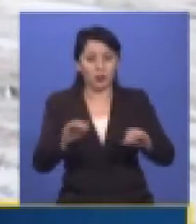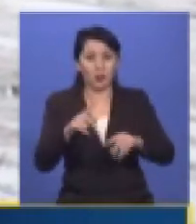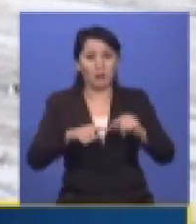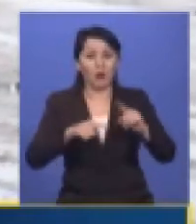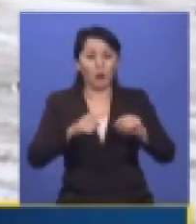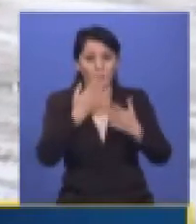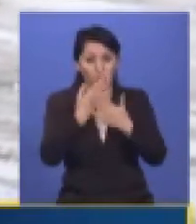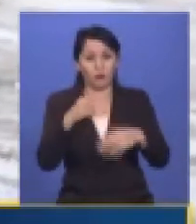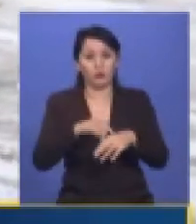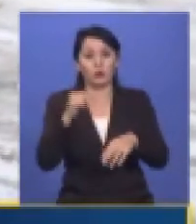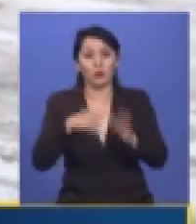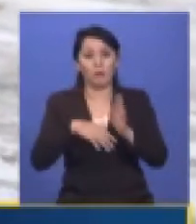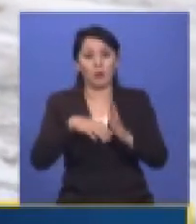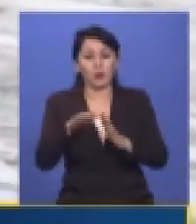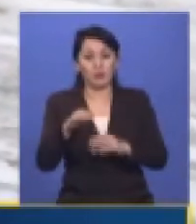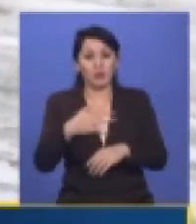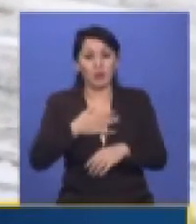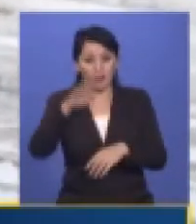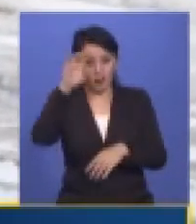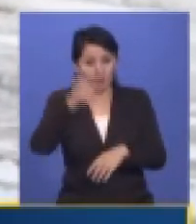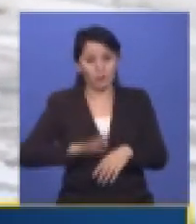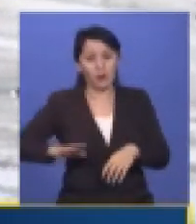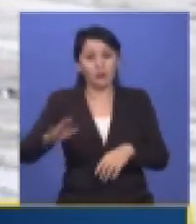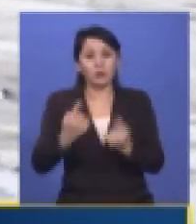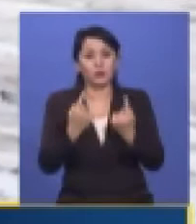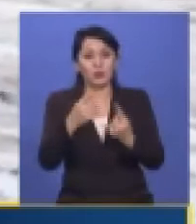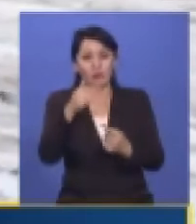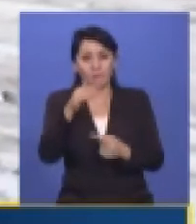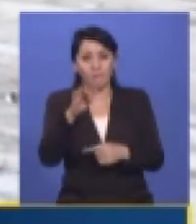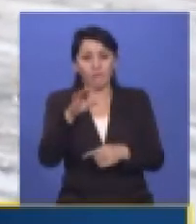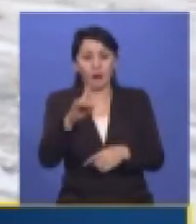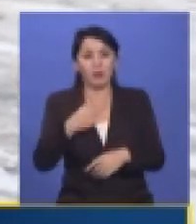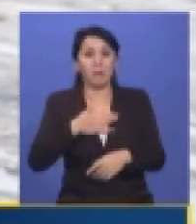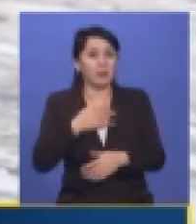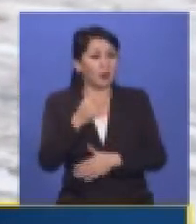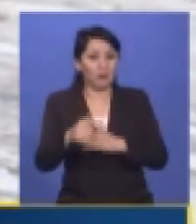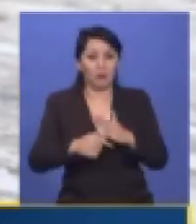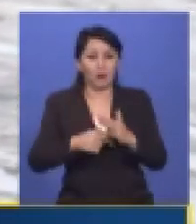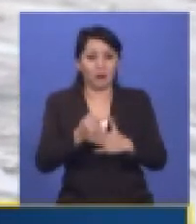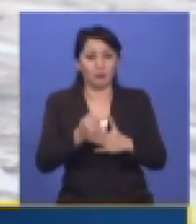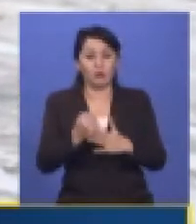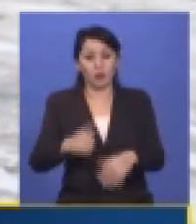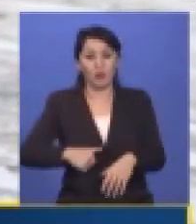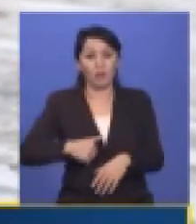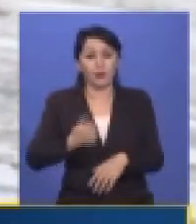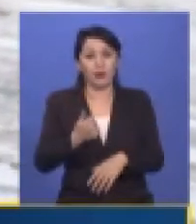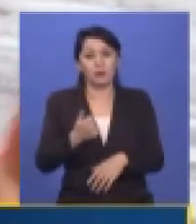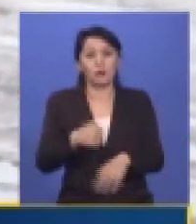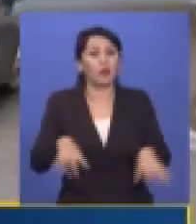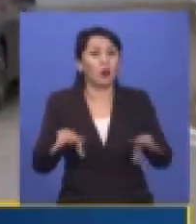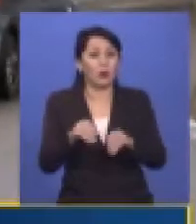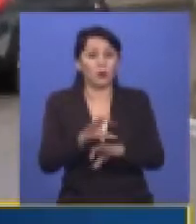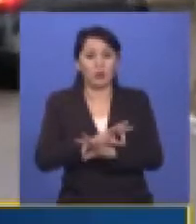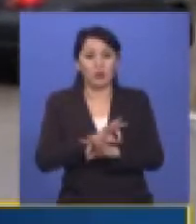сүйгіштік сезімі арта түседі. Мысалы, мен еліміздегі ең ірі фанер зауытының біздің қалада орналасқанын мақтан тұтамын. Бұл бірегей